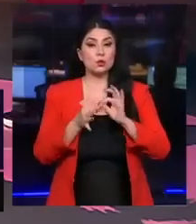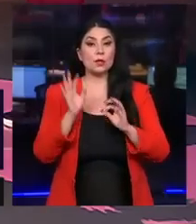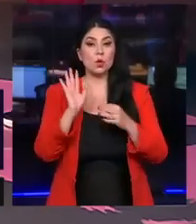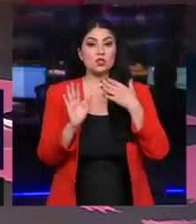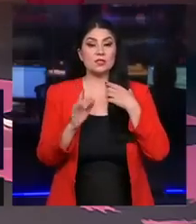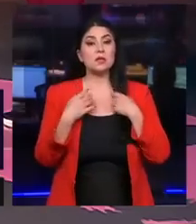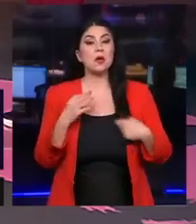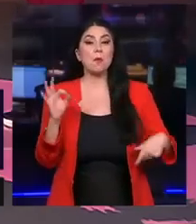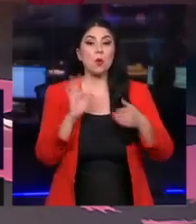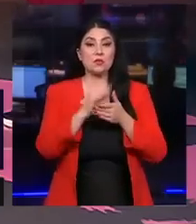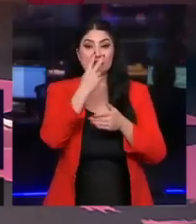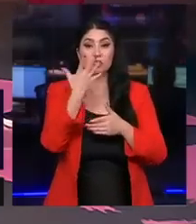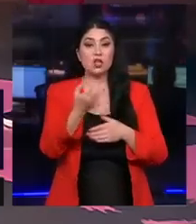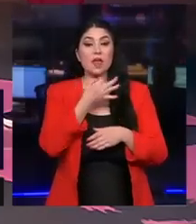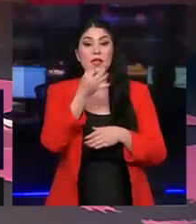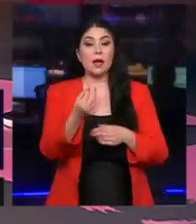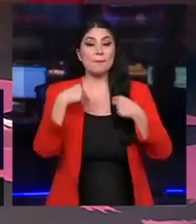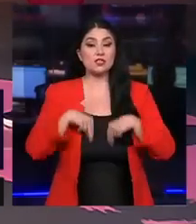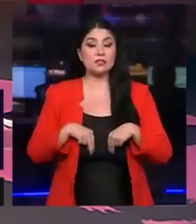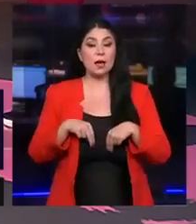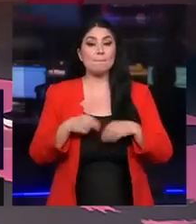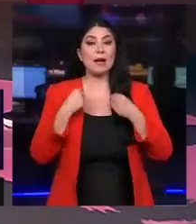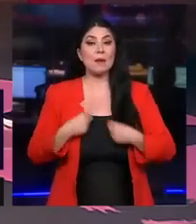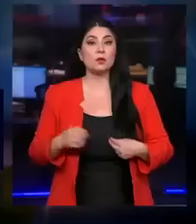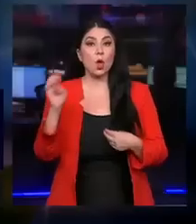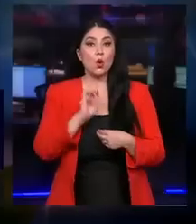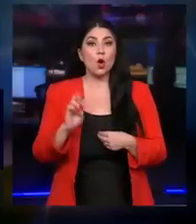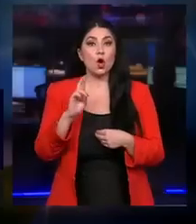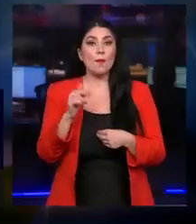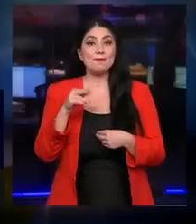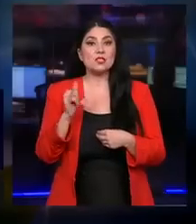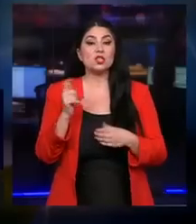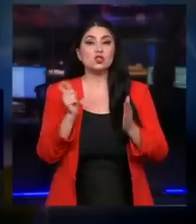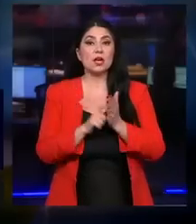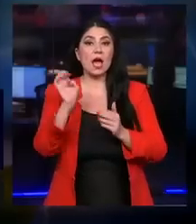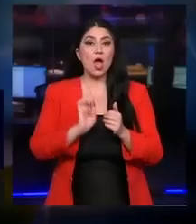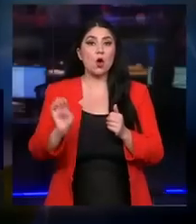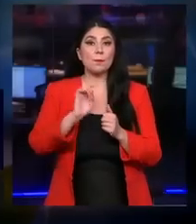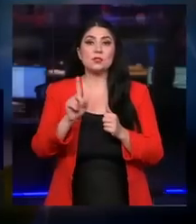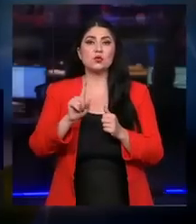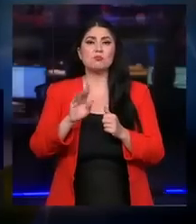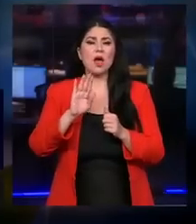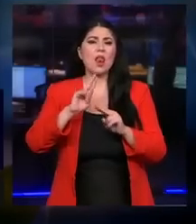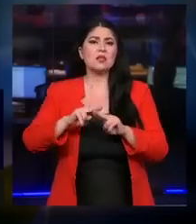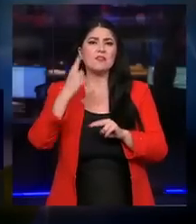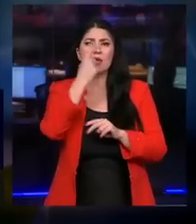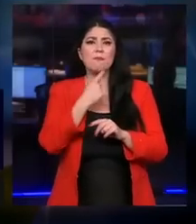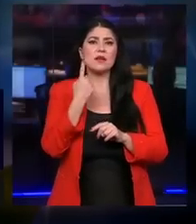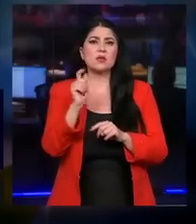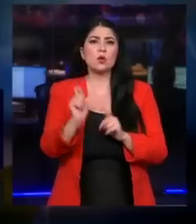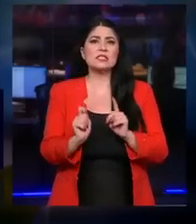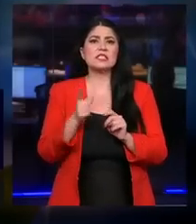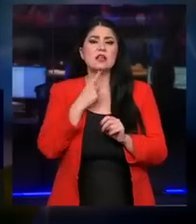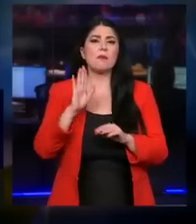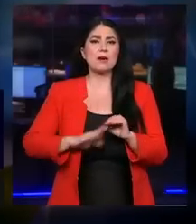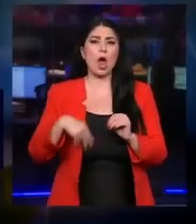subiect. Îți propun să vedem și ce declara președinta Parlamentului European, Roberta Metsola, cere ca Europa să nu mai lase impresia că unele țări sunt de